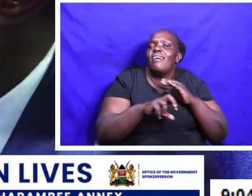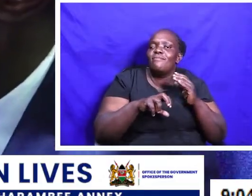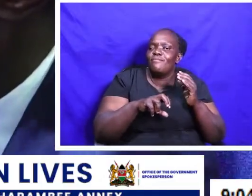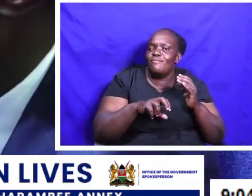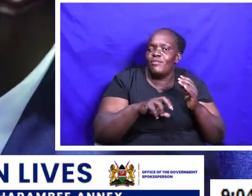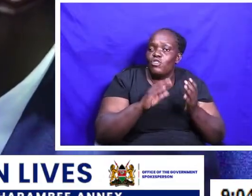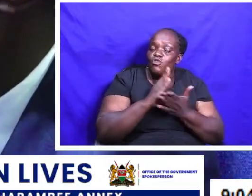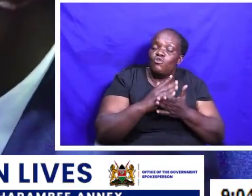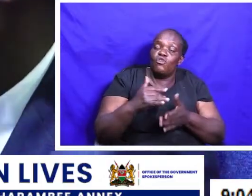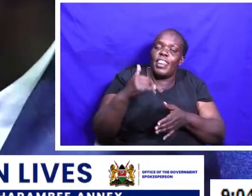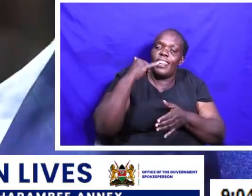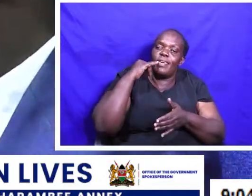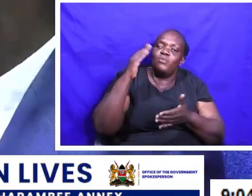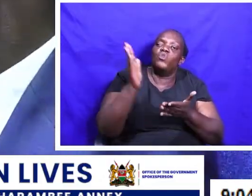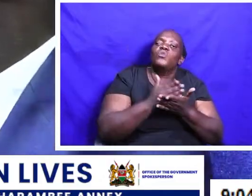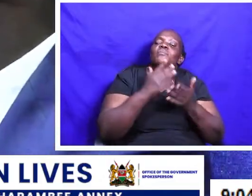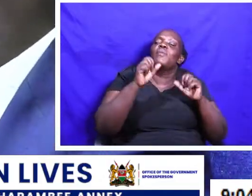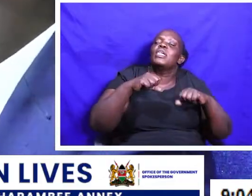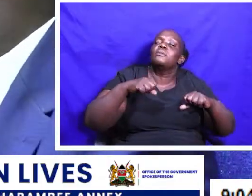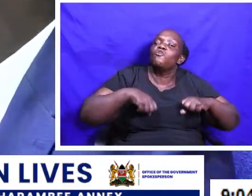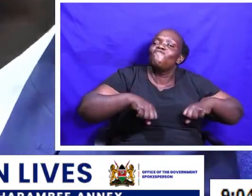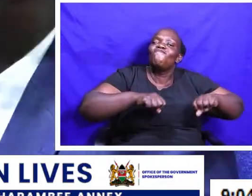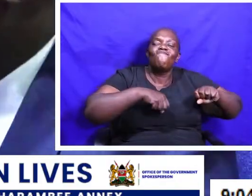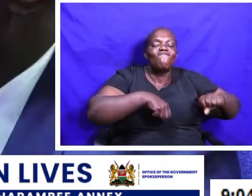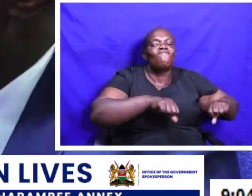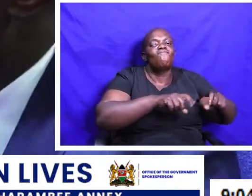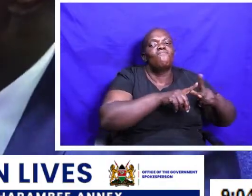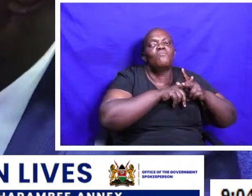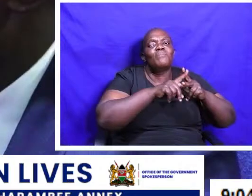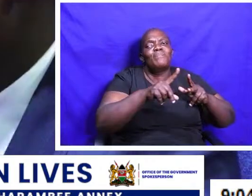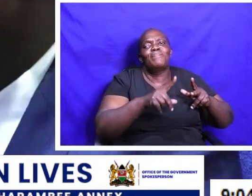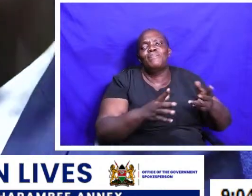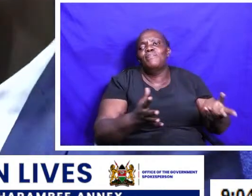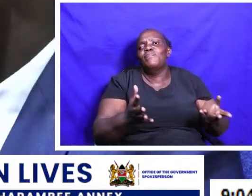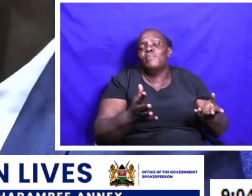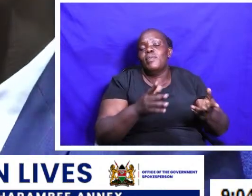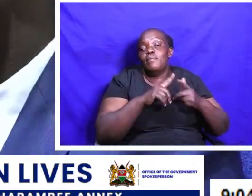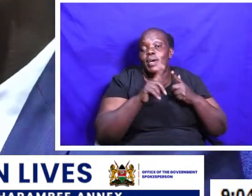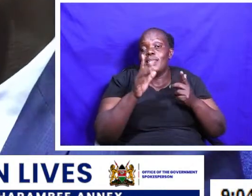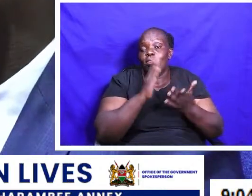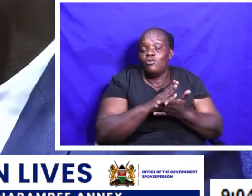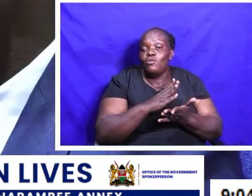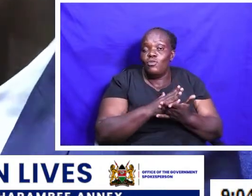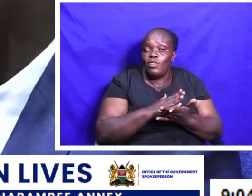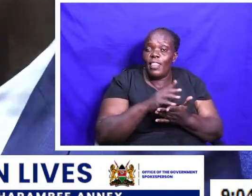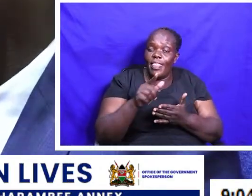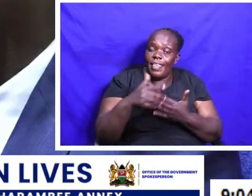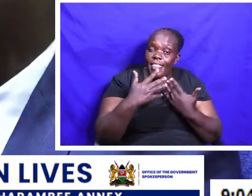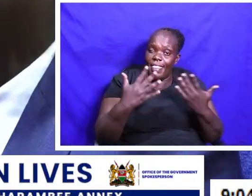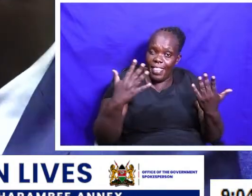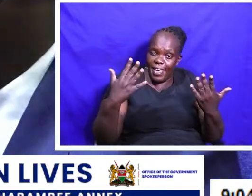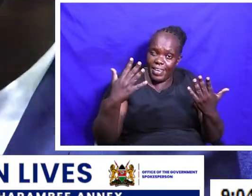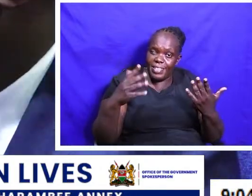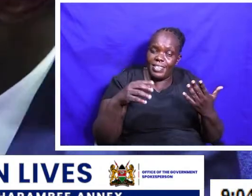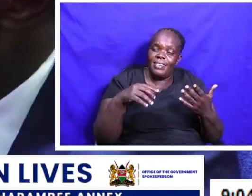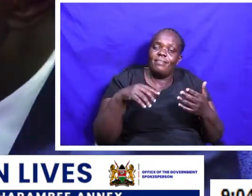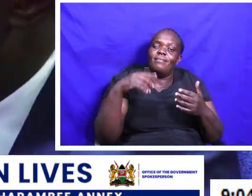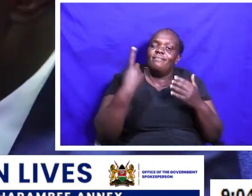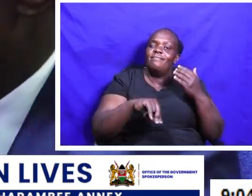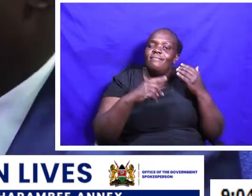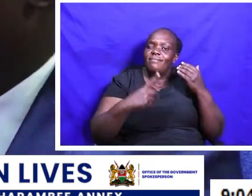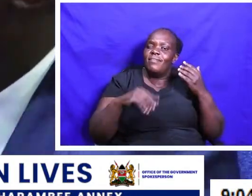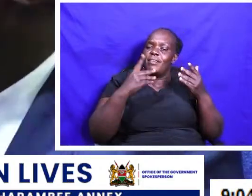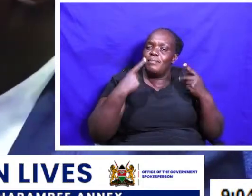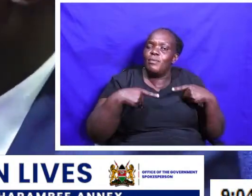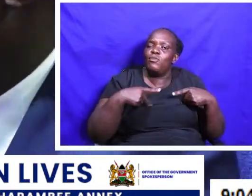anapita chukua simu ya mtu anakimbia anaenda anaficha hiyo pikipiki karibu wiki mzima. But pia hiyo mambo ya kupiga